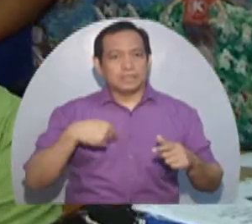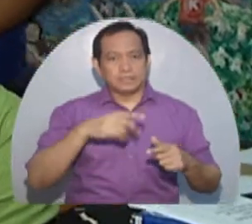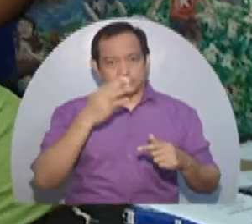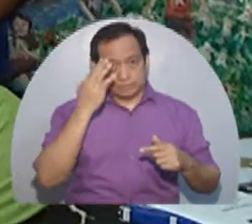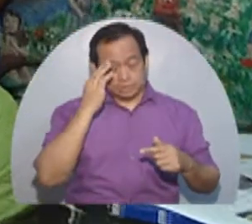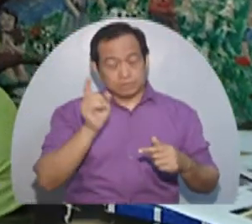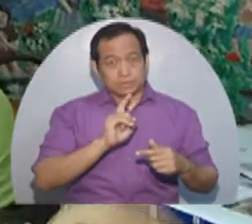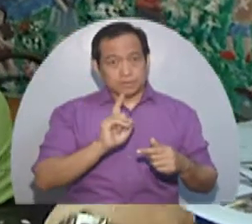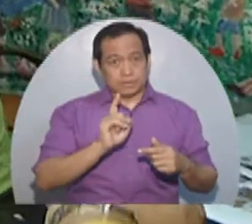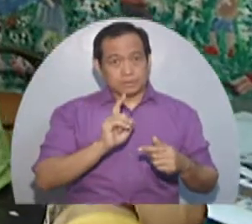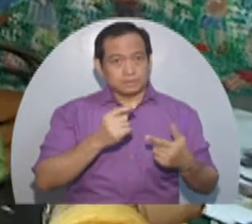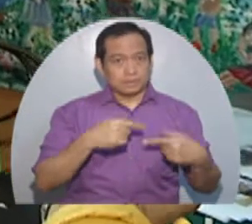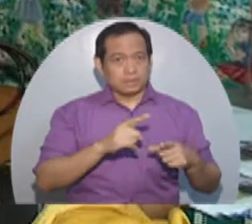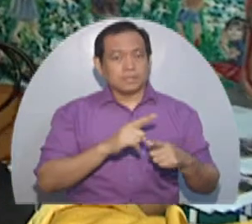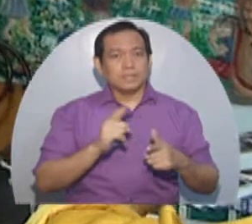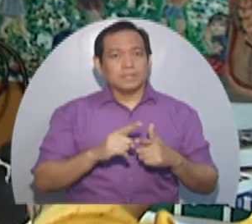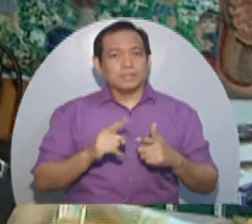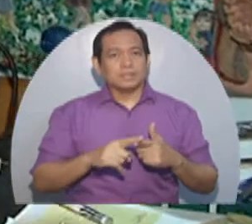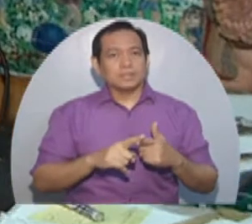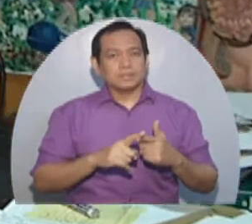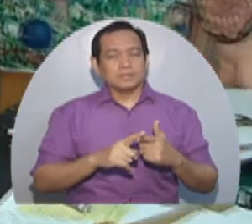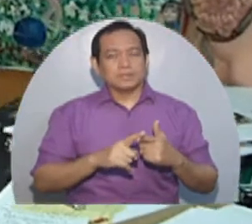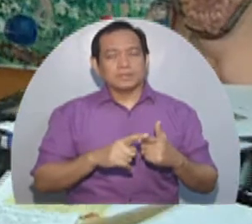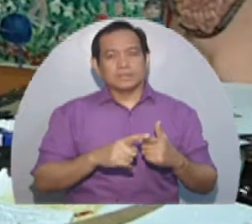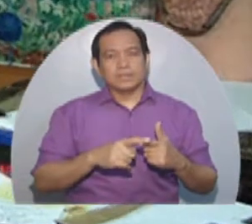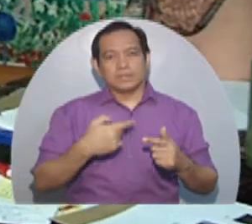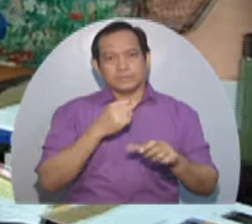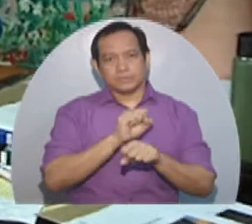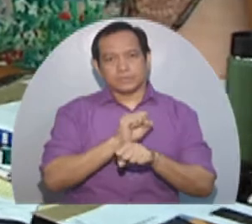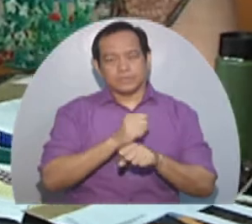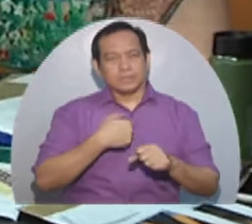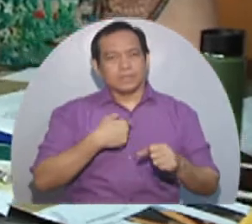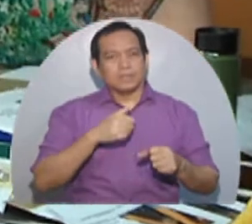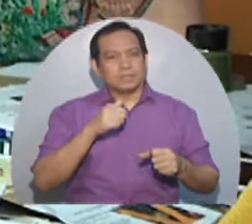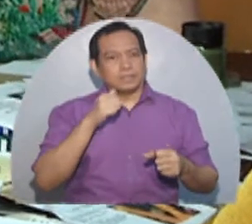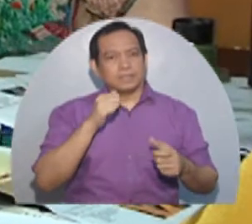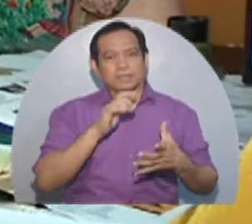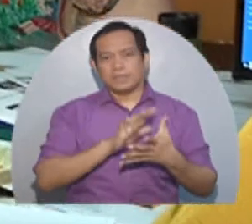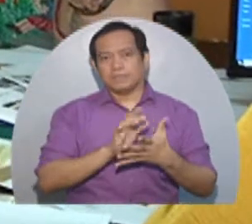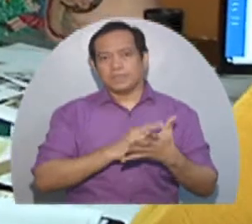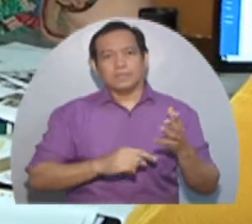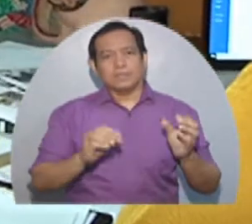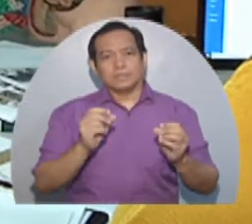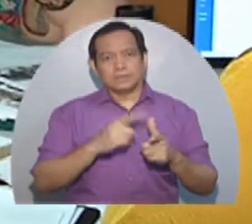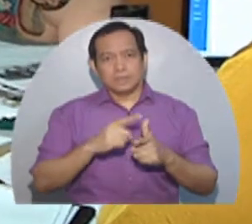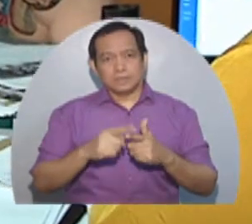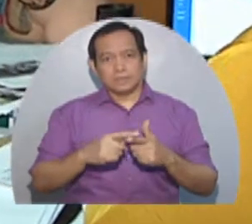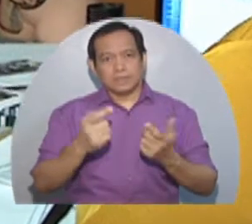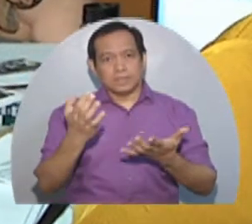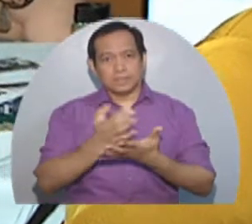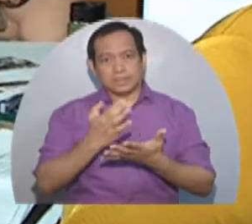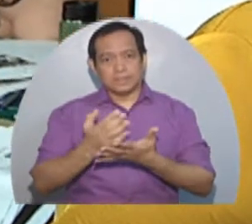paalam niya sa amin kung nasaan. Anong trabaho po ninyo, Aling Lena? Ako po ay housewife, tapos po nangangalakal lang